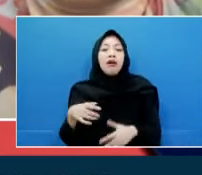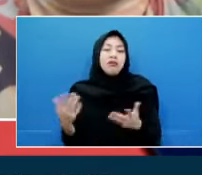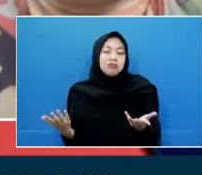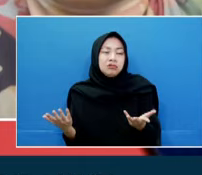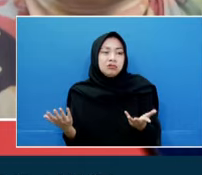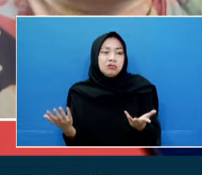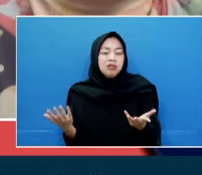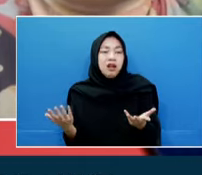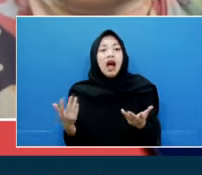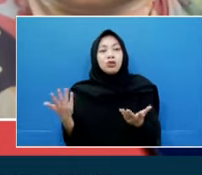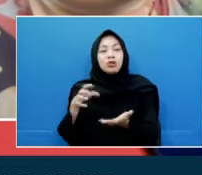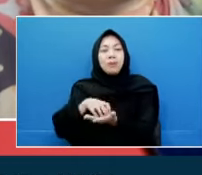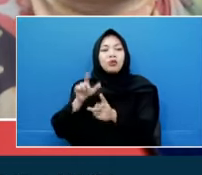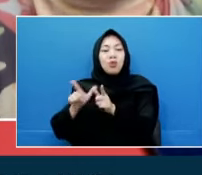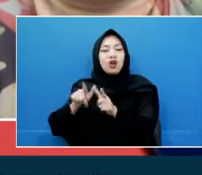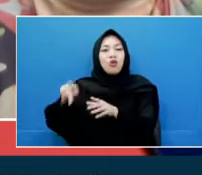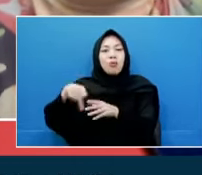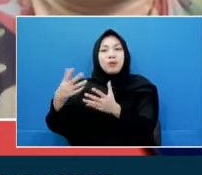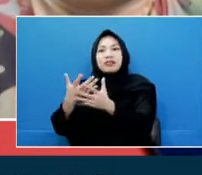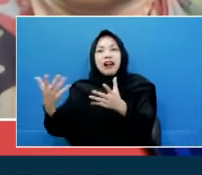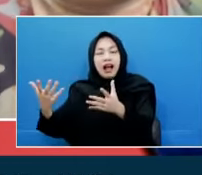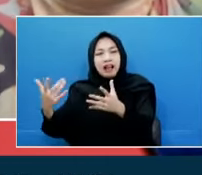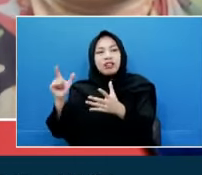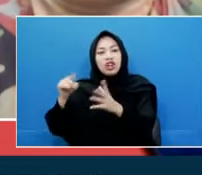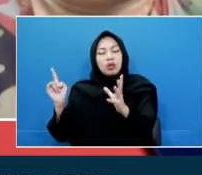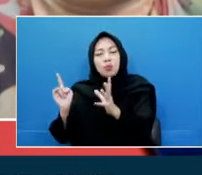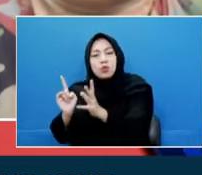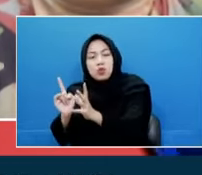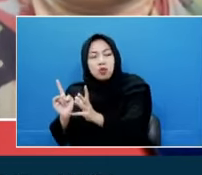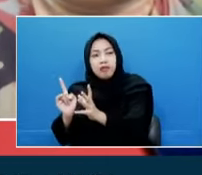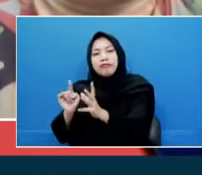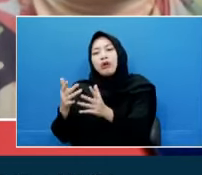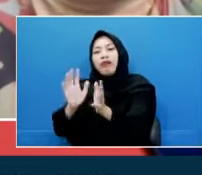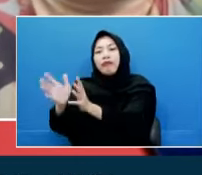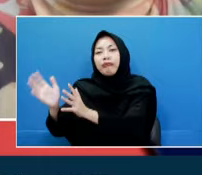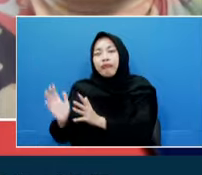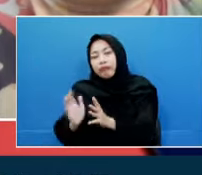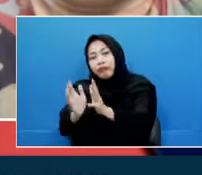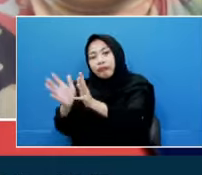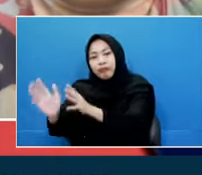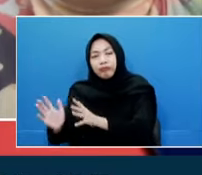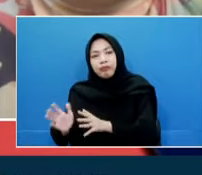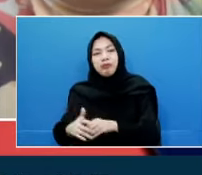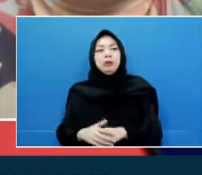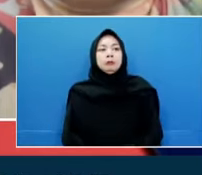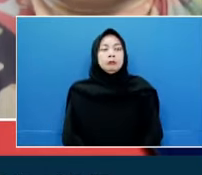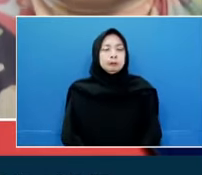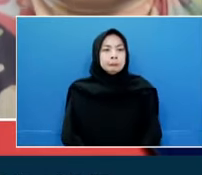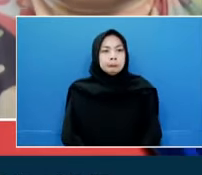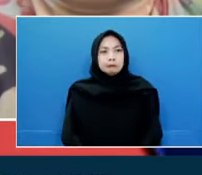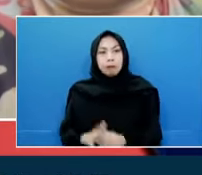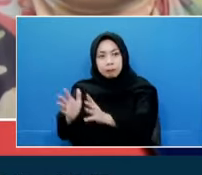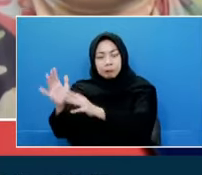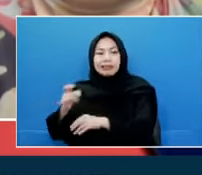sifatnya justru orang-orang tertentu saja bukan masyarakat secara umum yang seharusnya mendapatkan edukasi secara maksimal masir ini berbicara soal